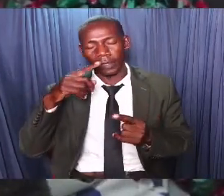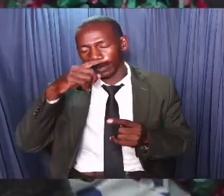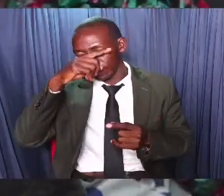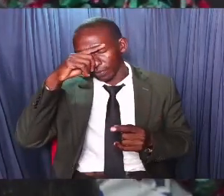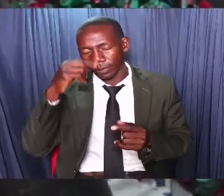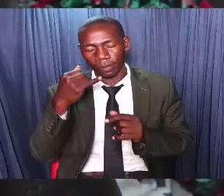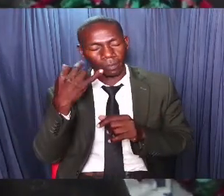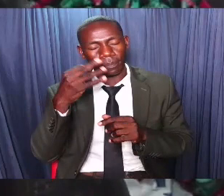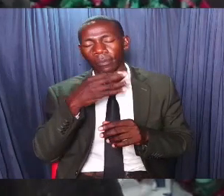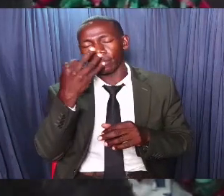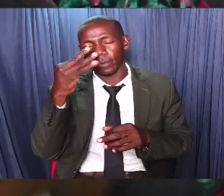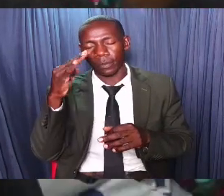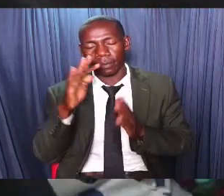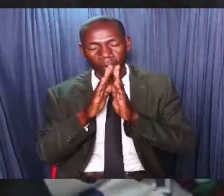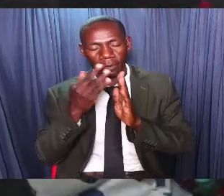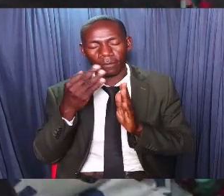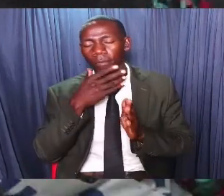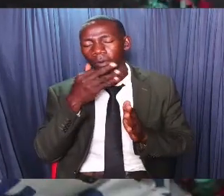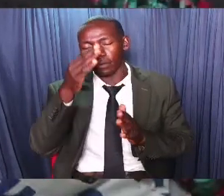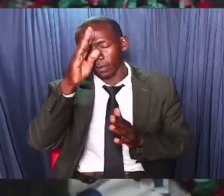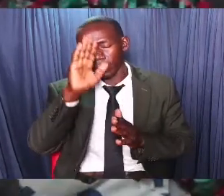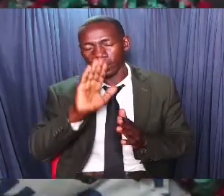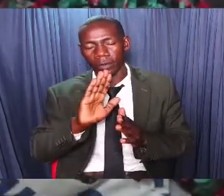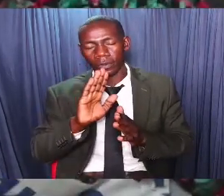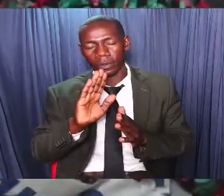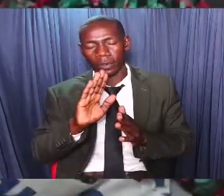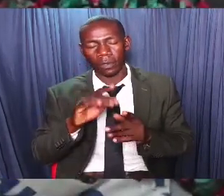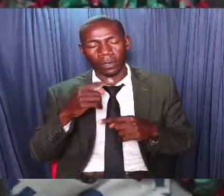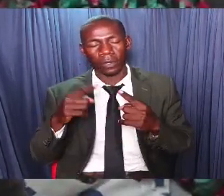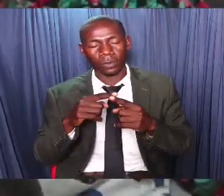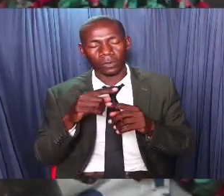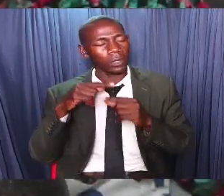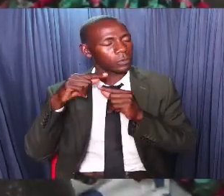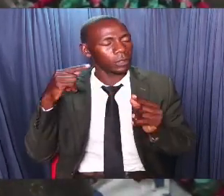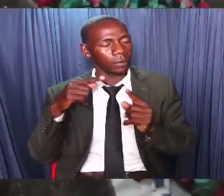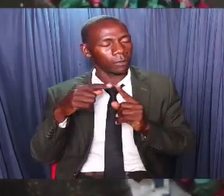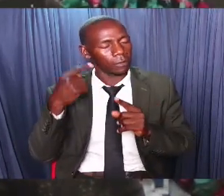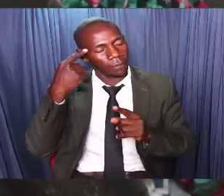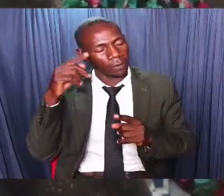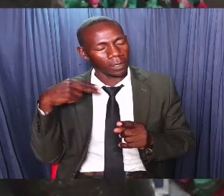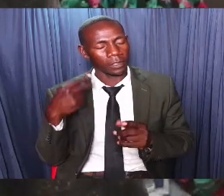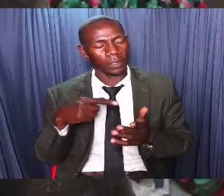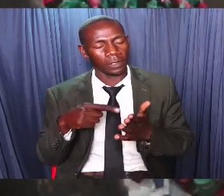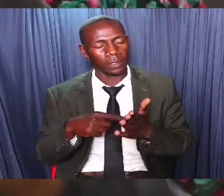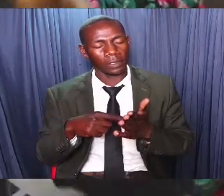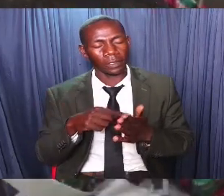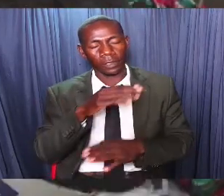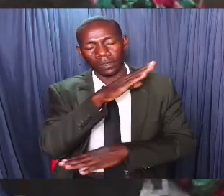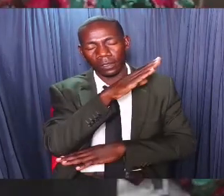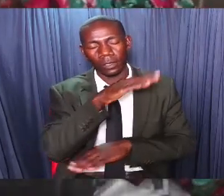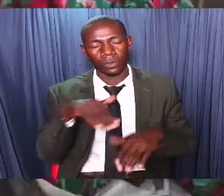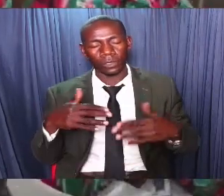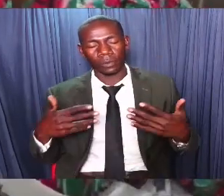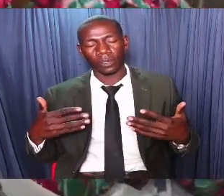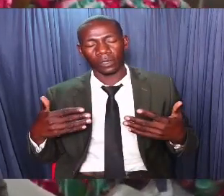ya mtumishi wako. Nami tu nami ni Bwana, unaenda kutuchinjia mchana wa leo Bwana, unaenda kufanya